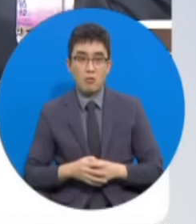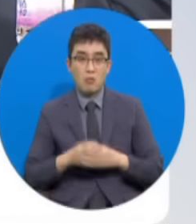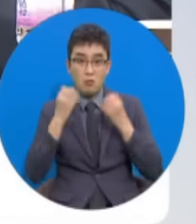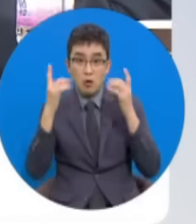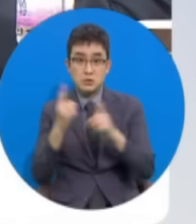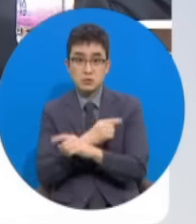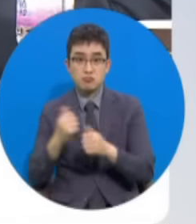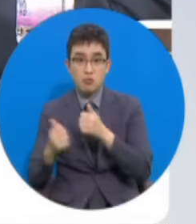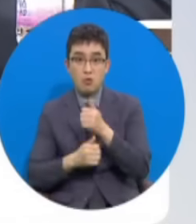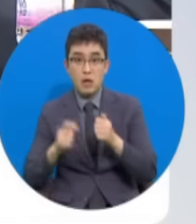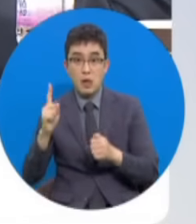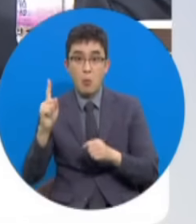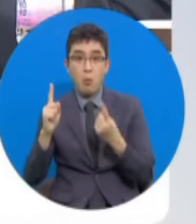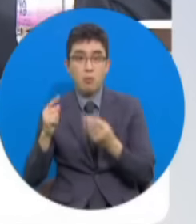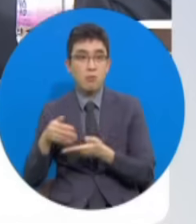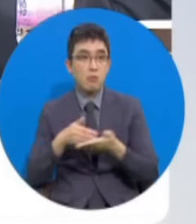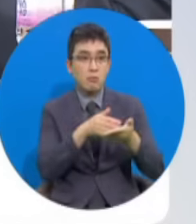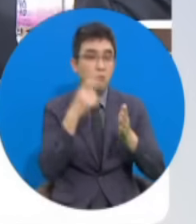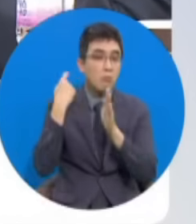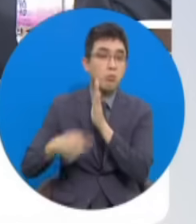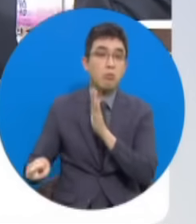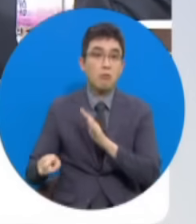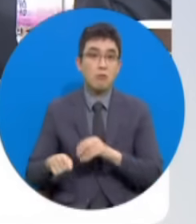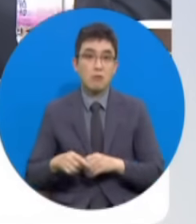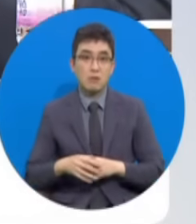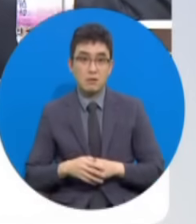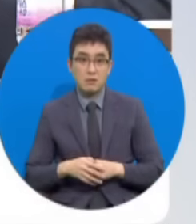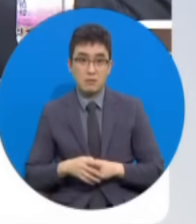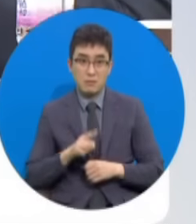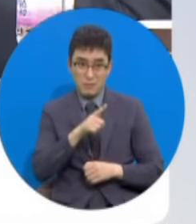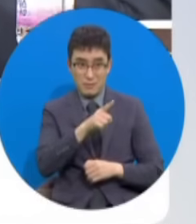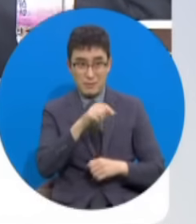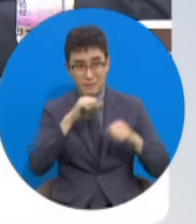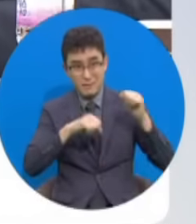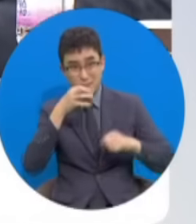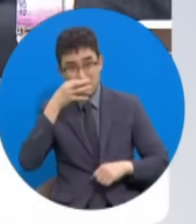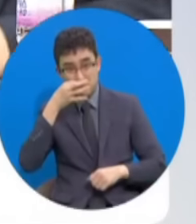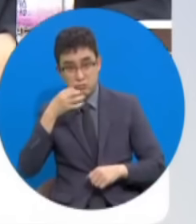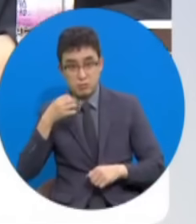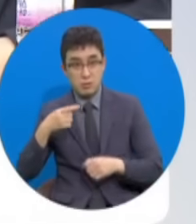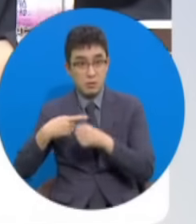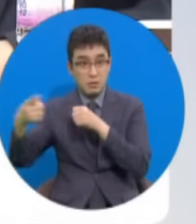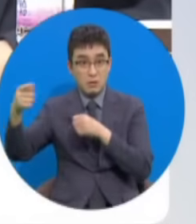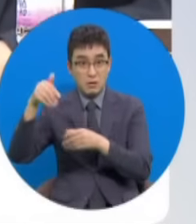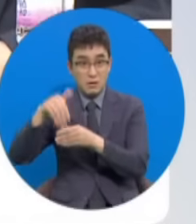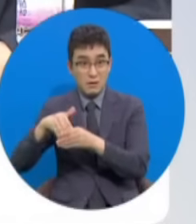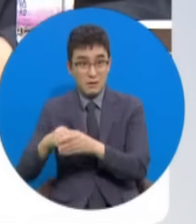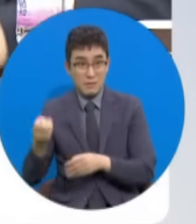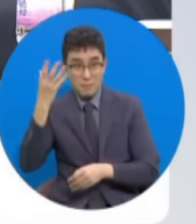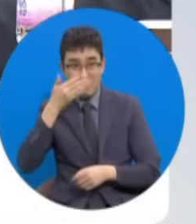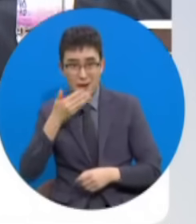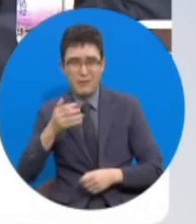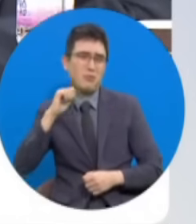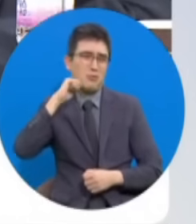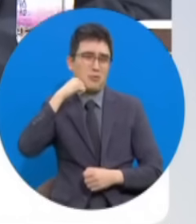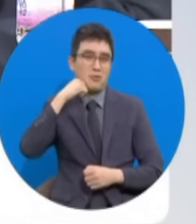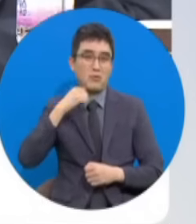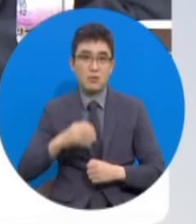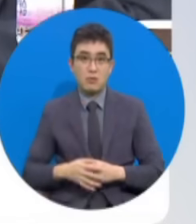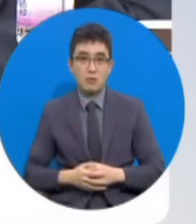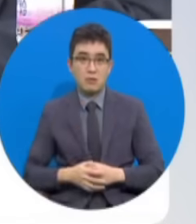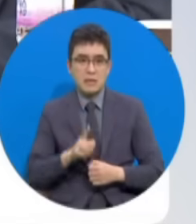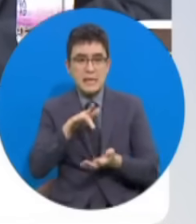받아들이는 이런 당대표가 어떻게 다음 총선에 이길 수 있느냐. 그러면서 쓴 약을 주는 거예요. 근데 그 쓴